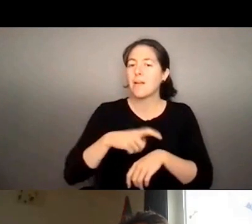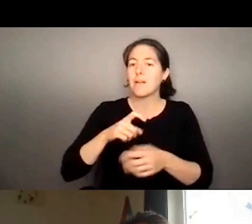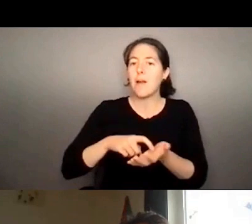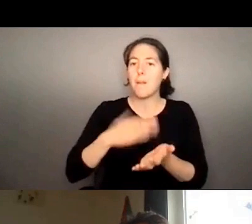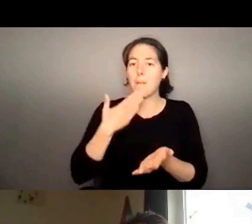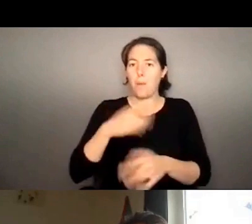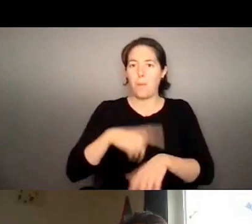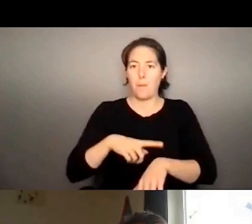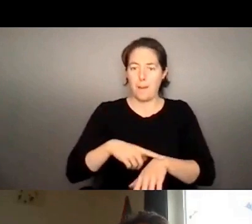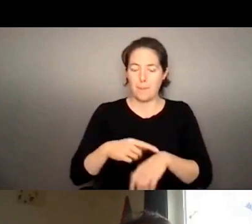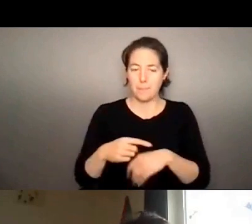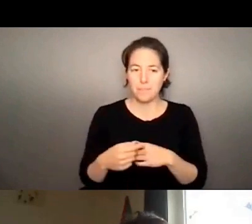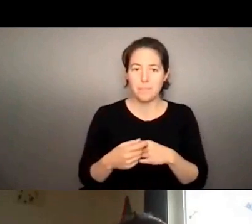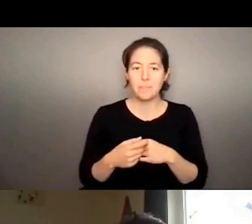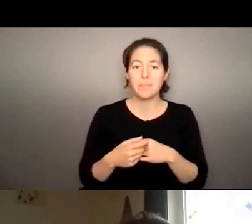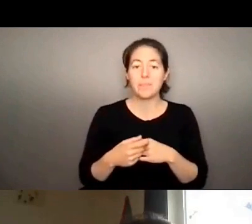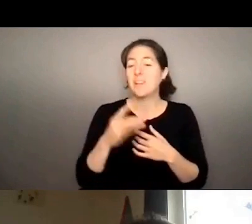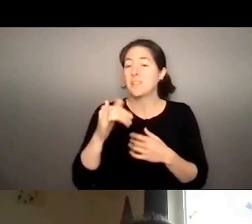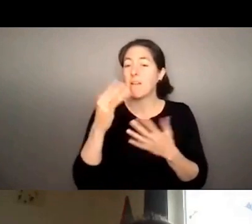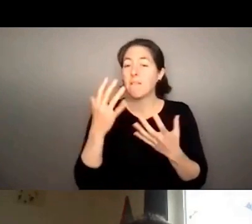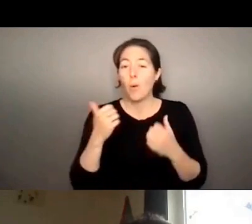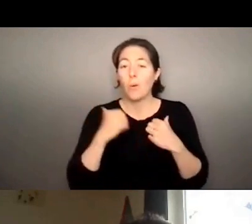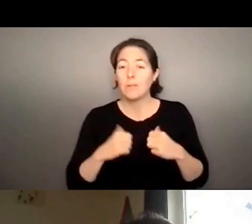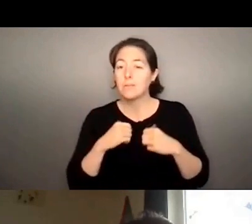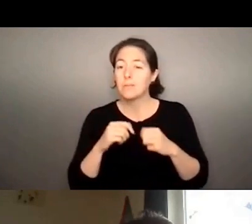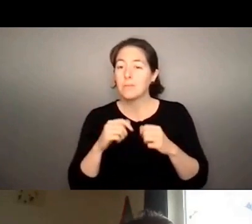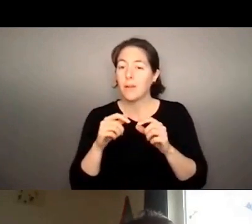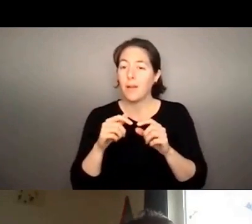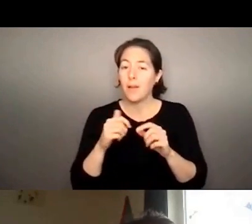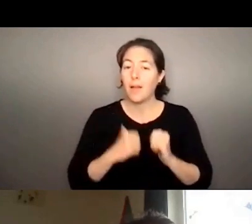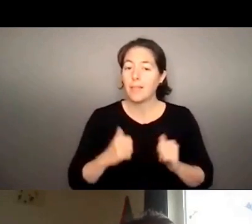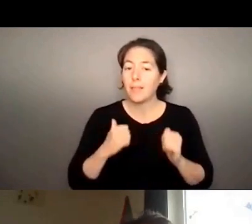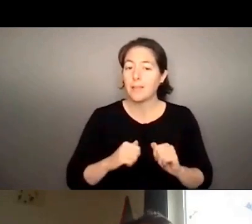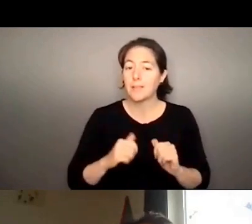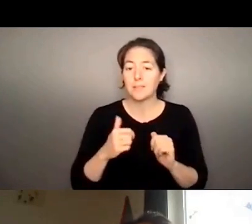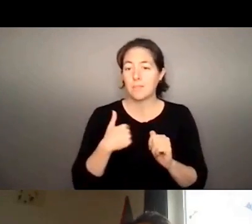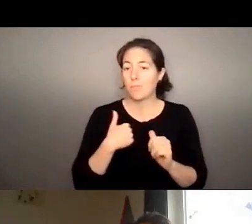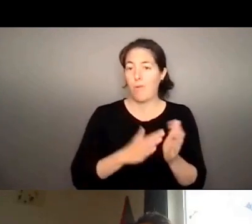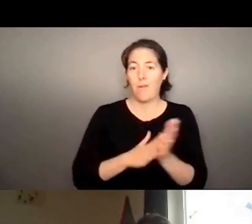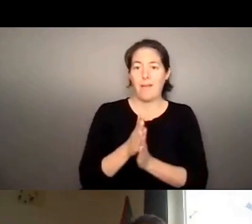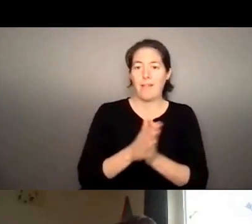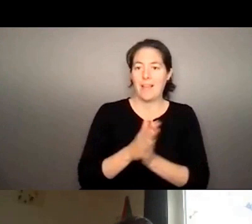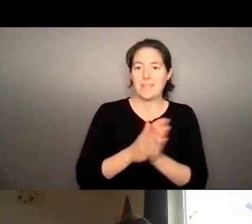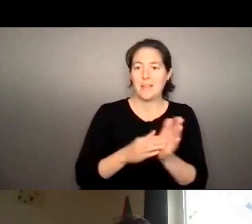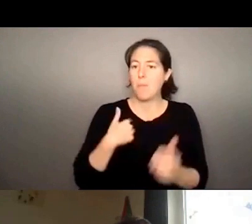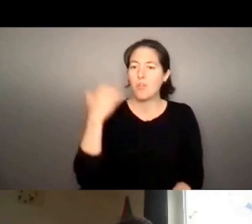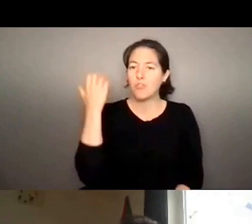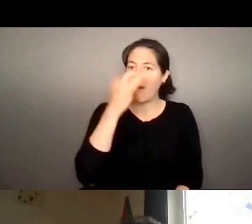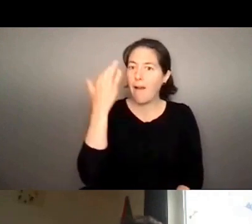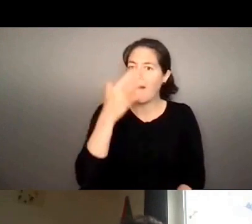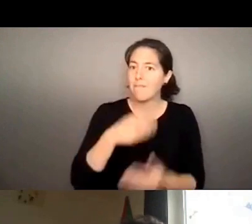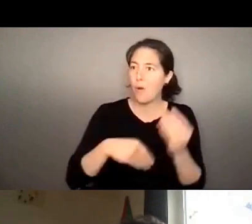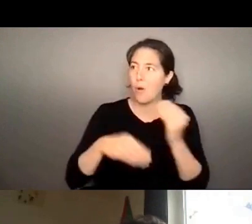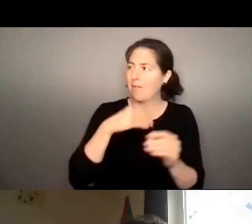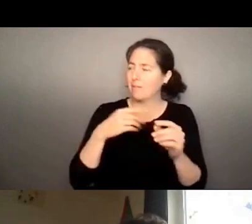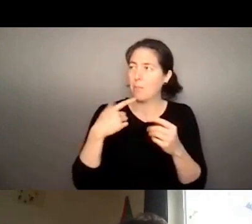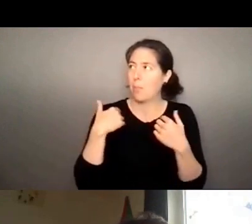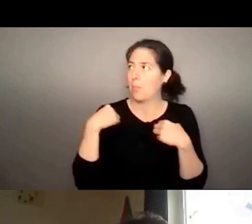Puis comme je vous dis, si vous voulez faire des tests, moi, je serais super intéressé. Là, je rêve d'organiser ça depuis des